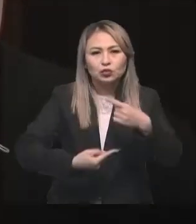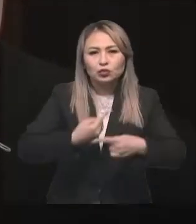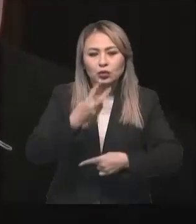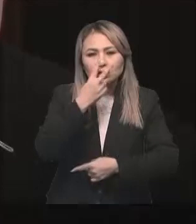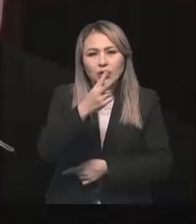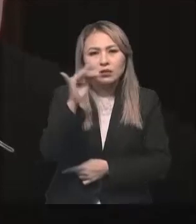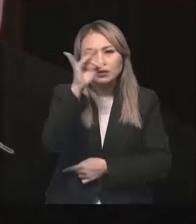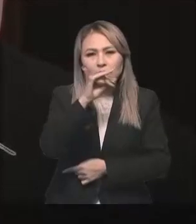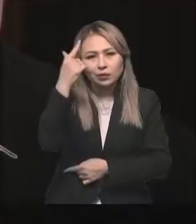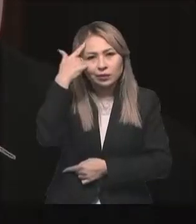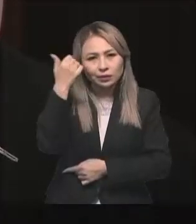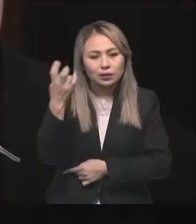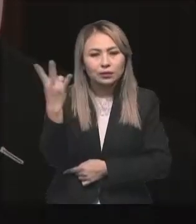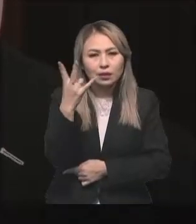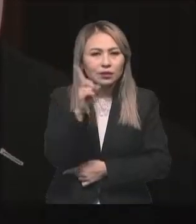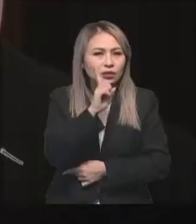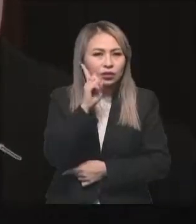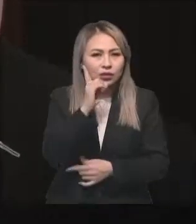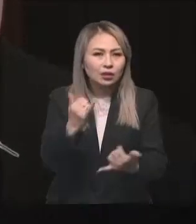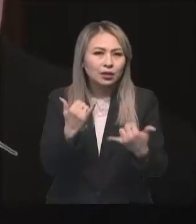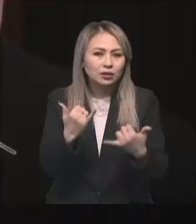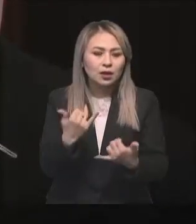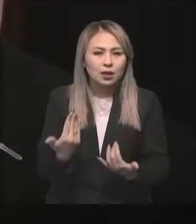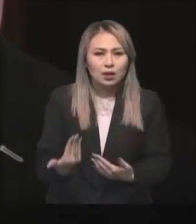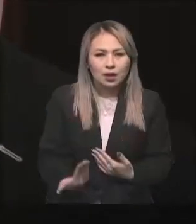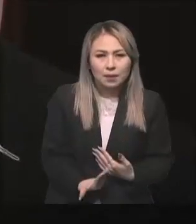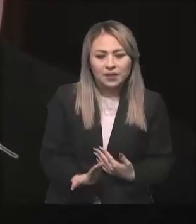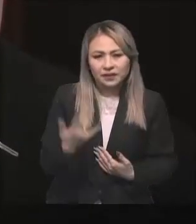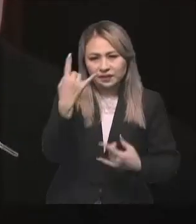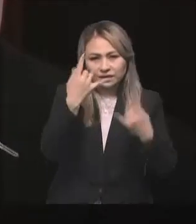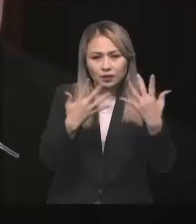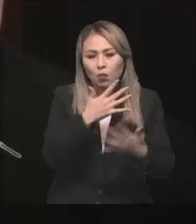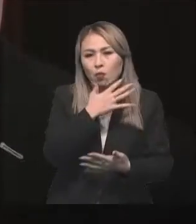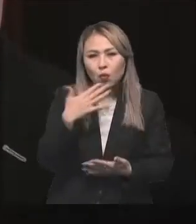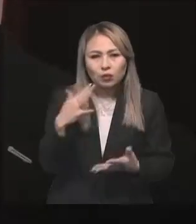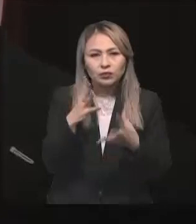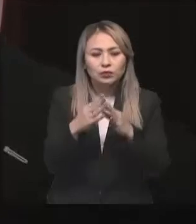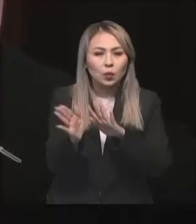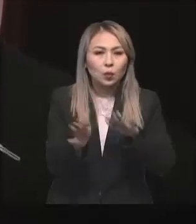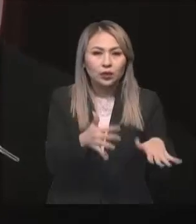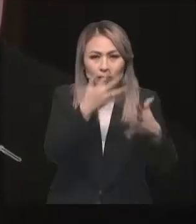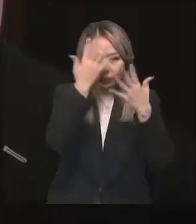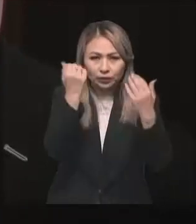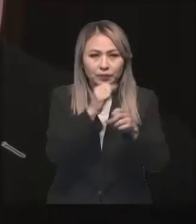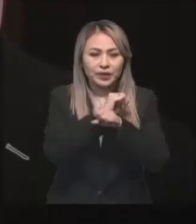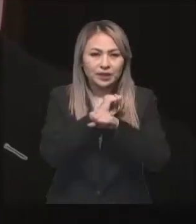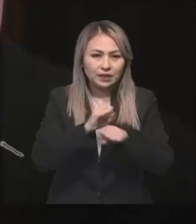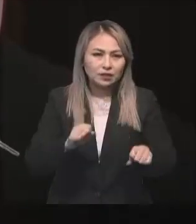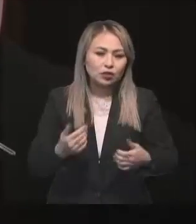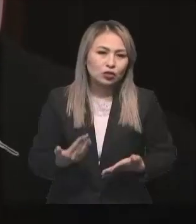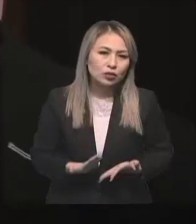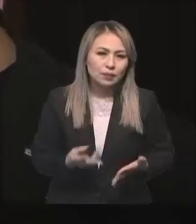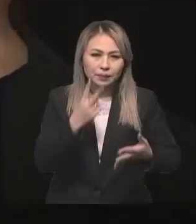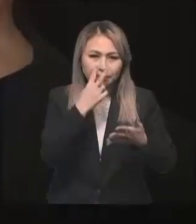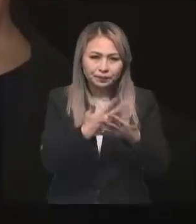Жастарымыз тарихты білуі керек. Қазір көңіл көтеретін комедия жанрындағы фильмдерге сұраныс көп. Дегенмен өткенді ұмытпай, аталардың өнегелі өмірін экранға